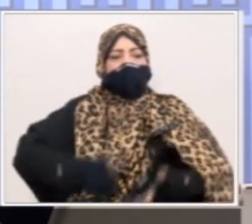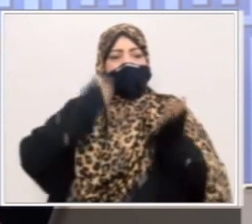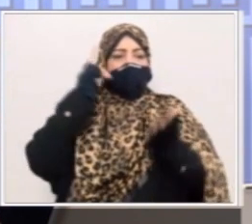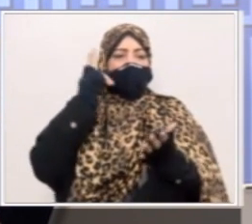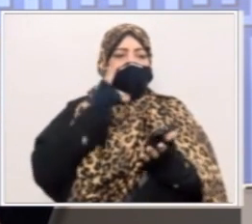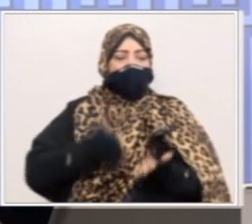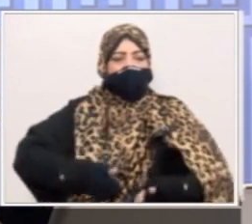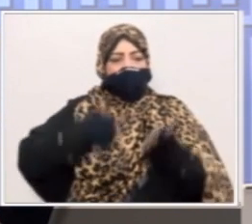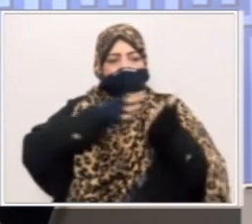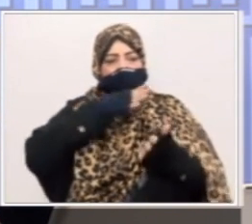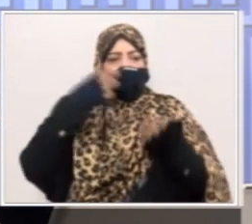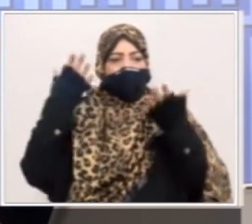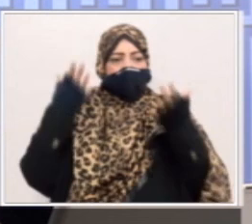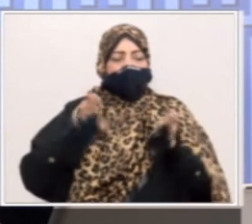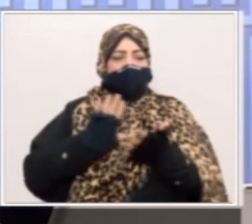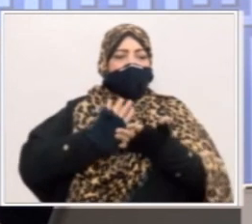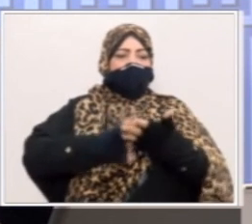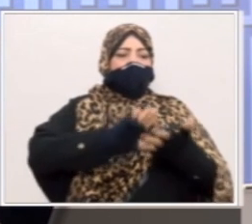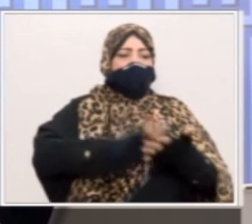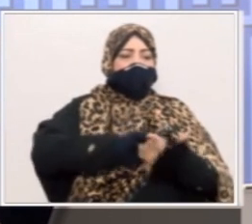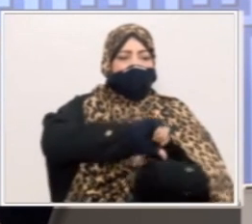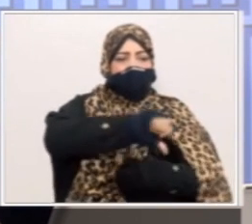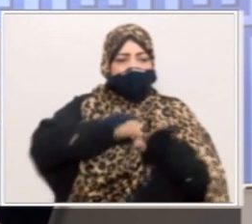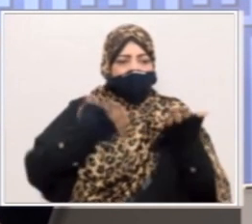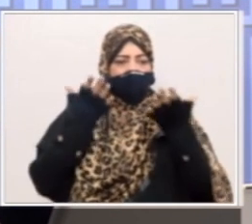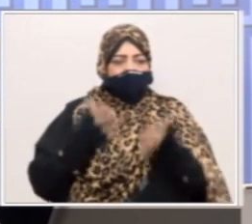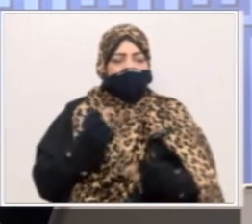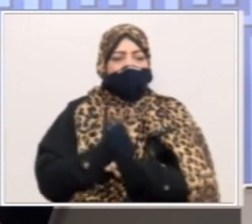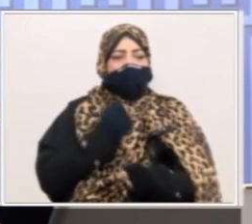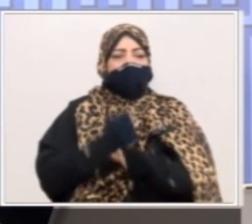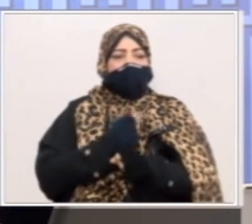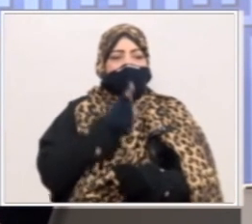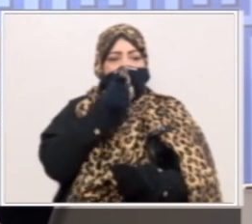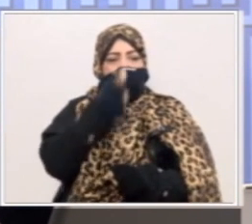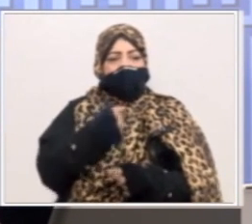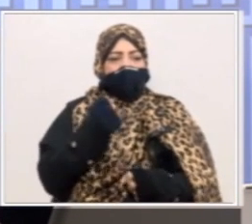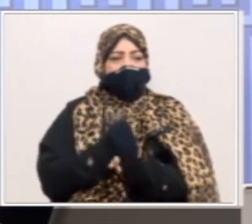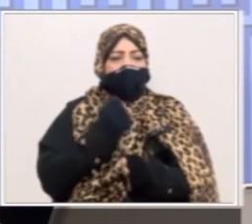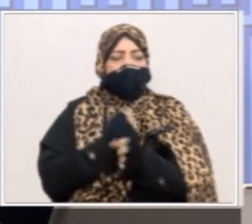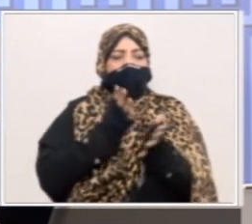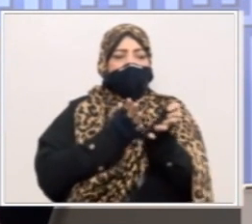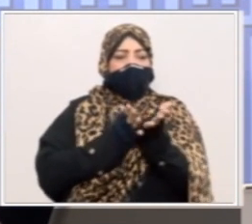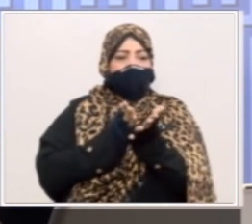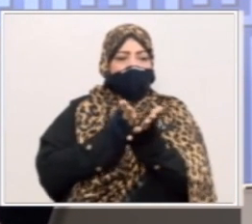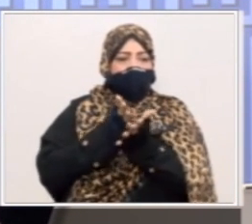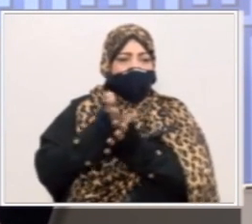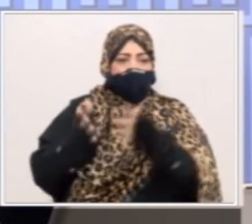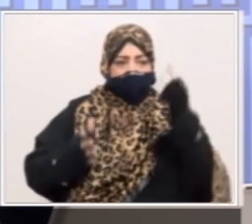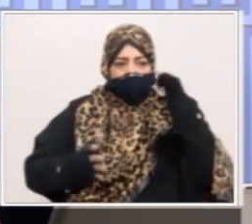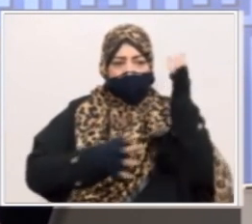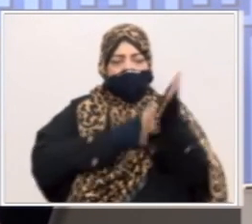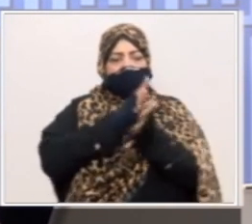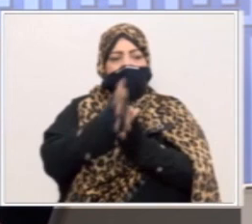أفعالهم وأقوالهم، وأن ينفعهم بما يسمعون، وأن يعوضهم خيرا مما فقدوا. وصلى